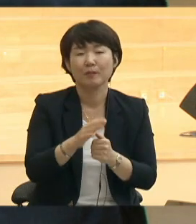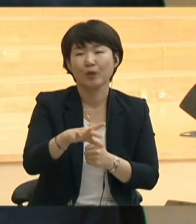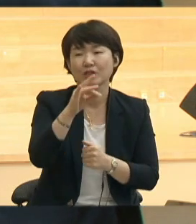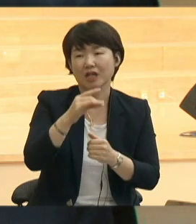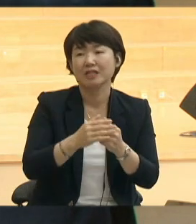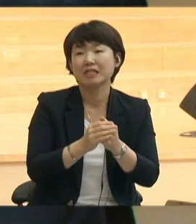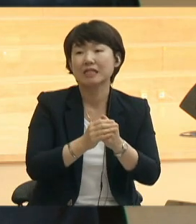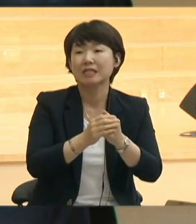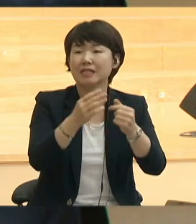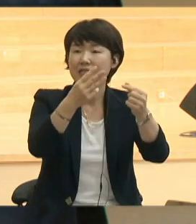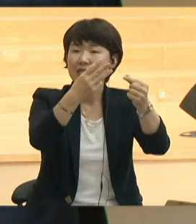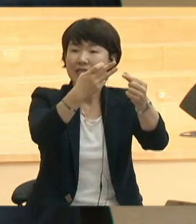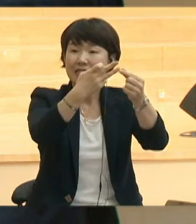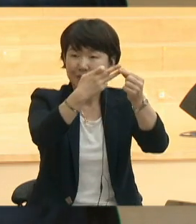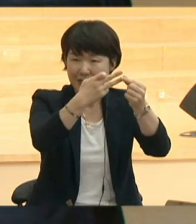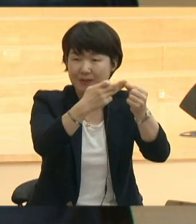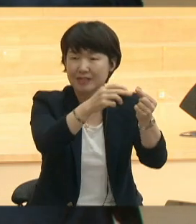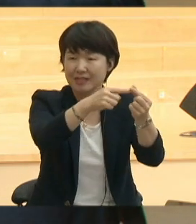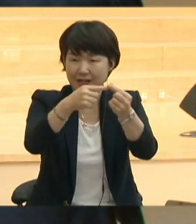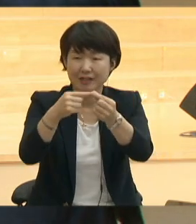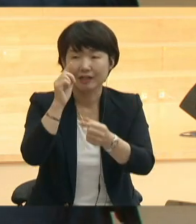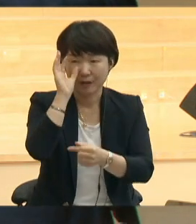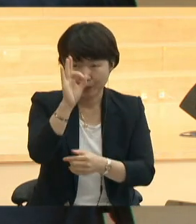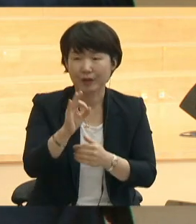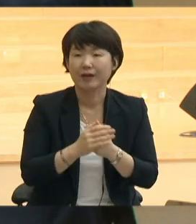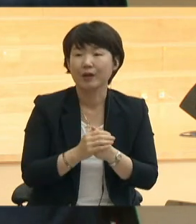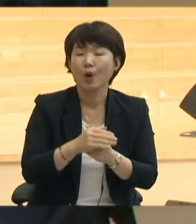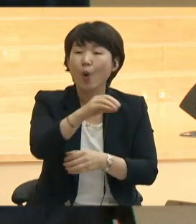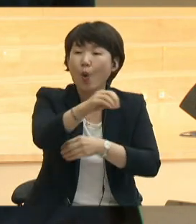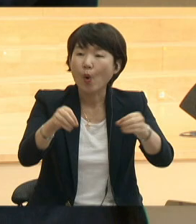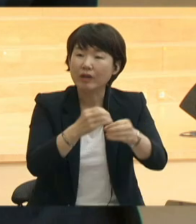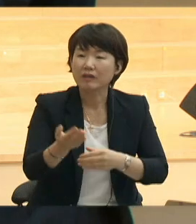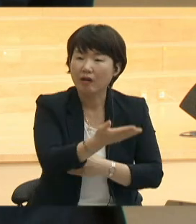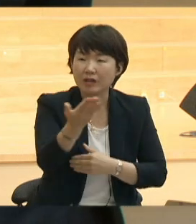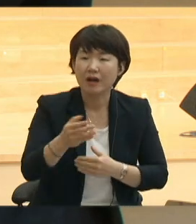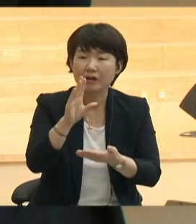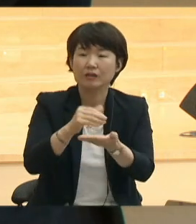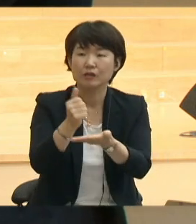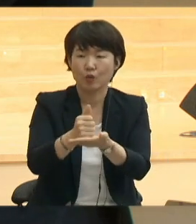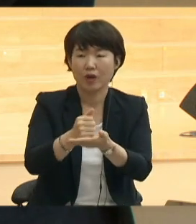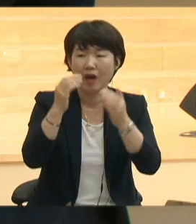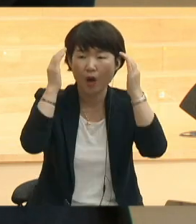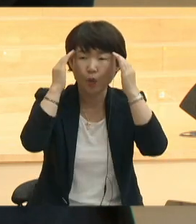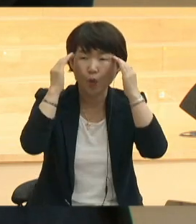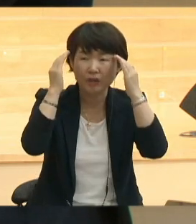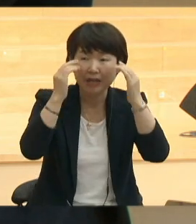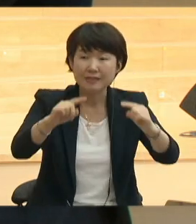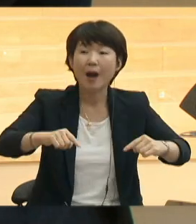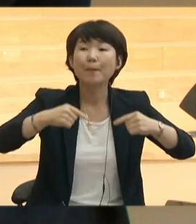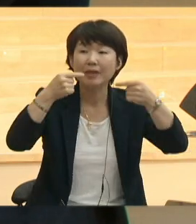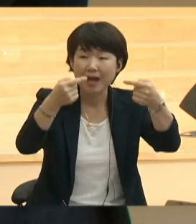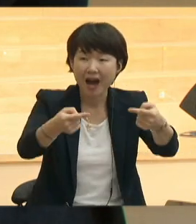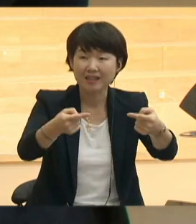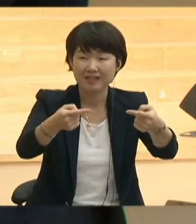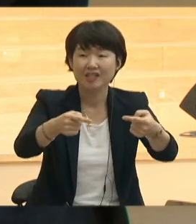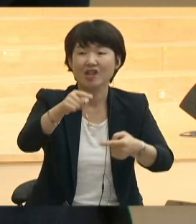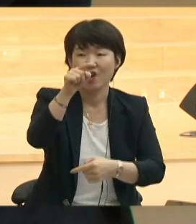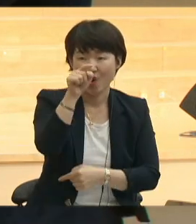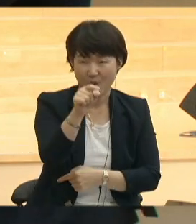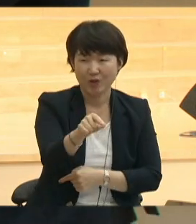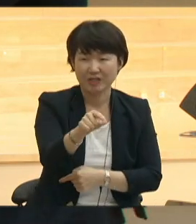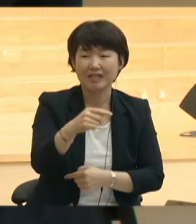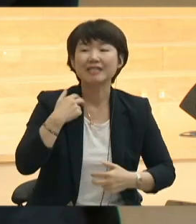13절 읽어 볼까요 자 오히려 같이 있습니다 시작 오히려 너희가 그리스도의 고난에 참여하는 것을